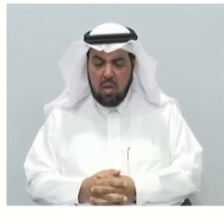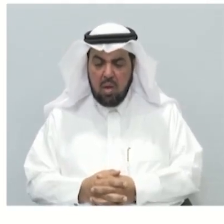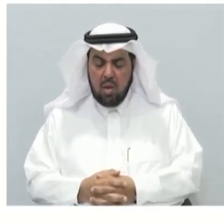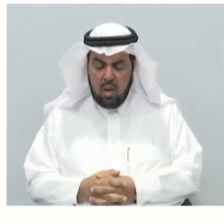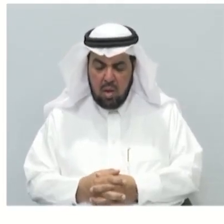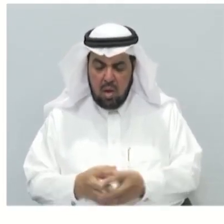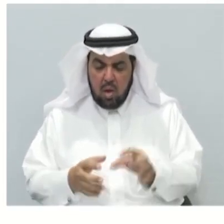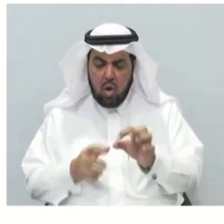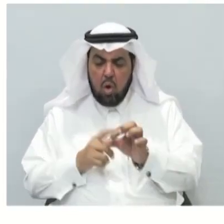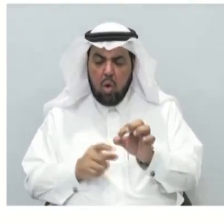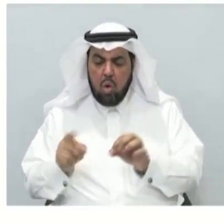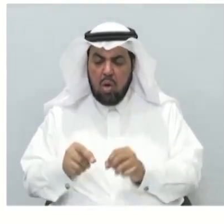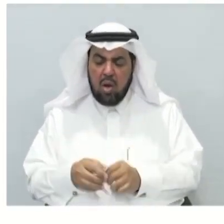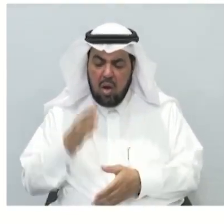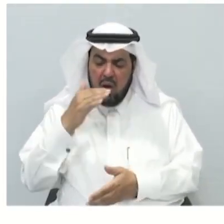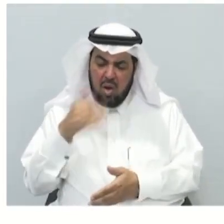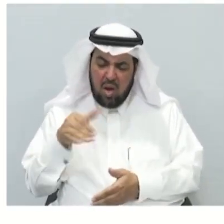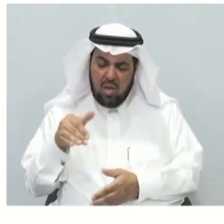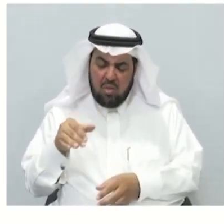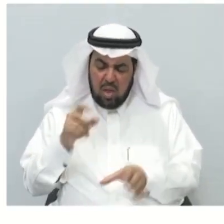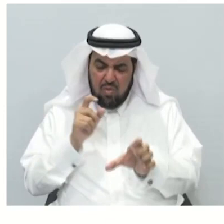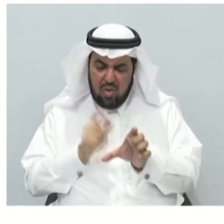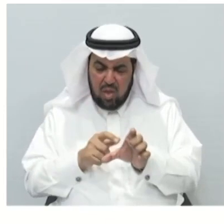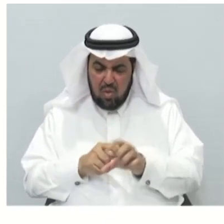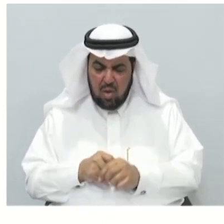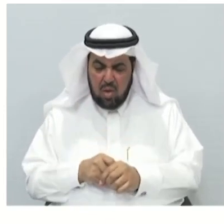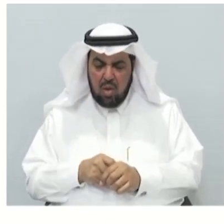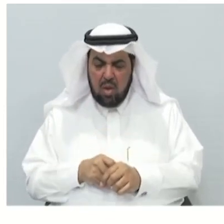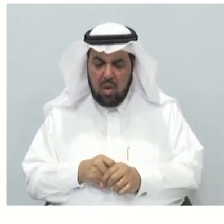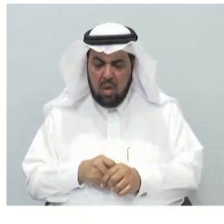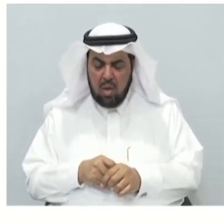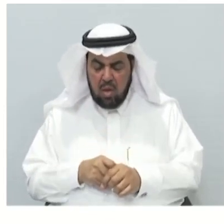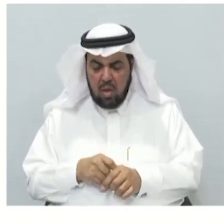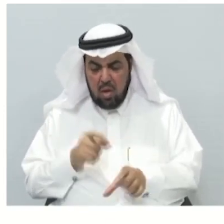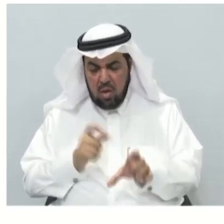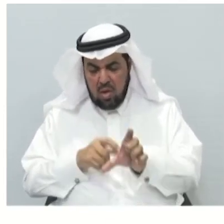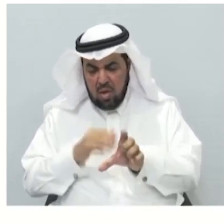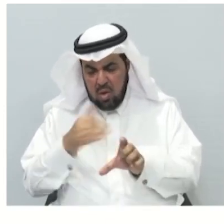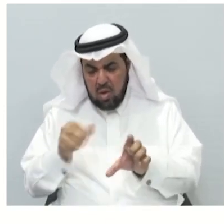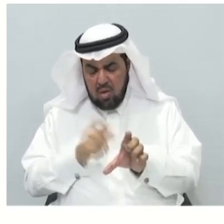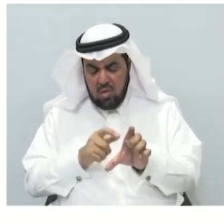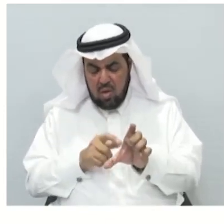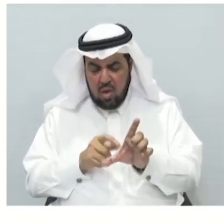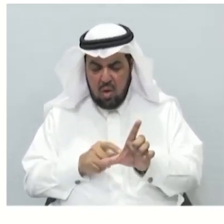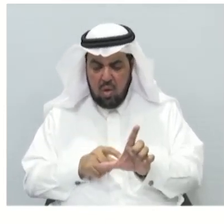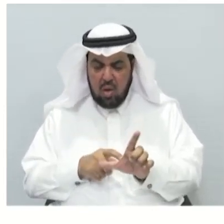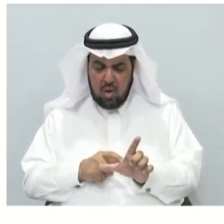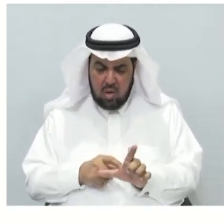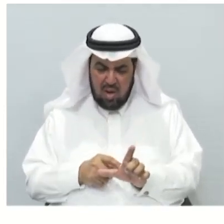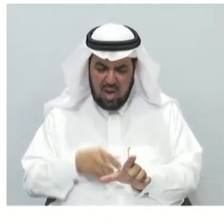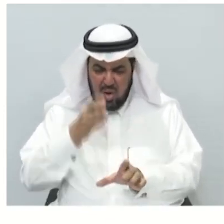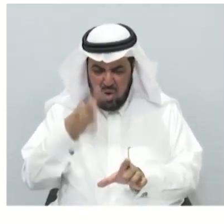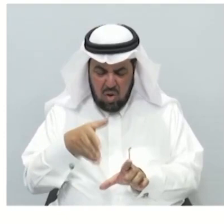اس ينصف الزاويه ماذا كيو اس ينصف الزاويه بي كيو ار ينصف هذه الزاويه